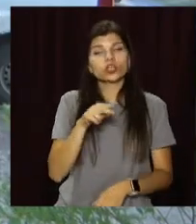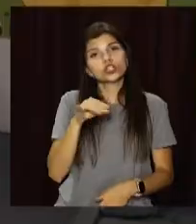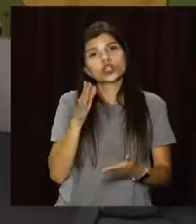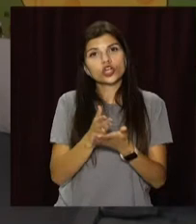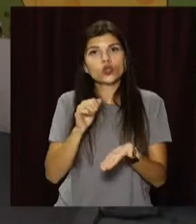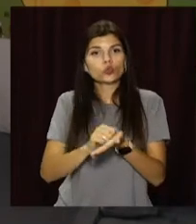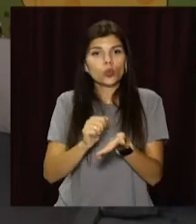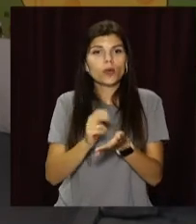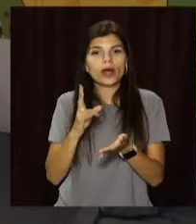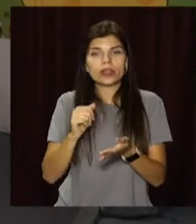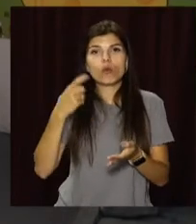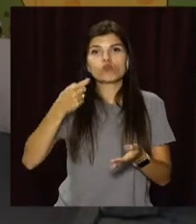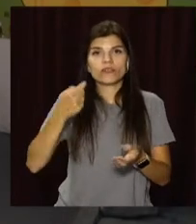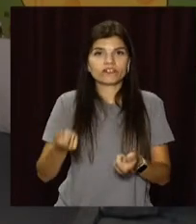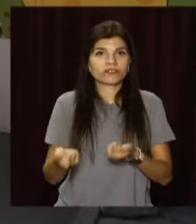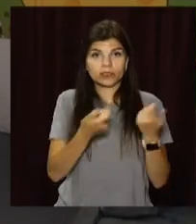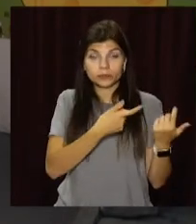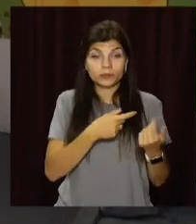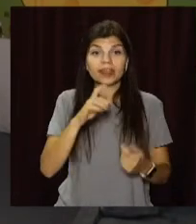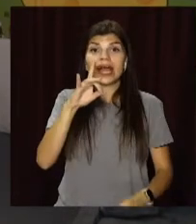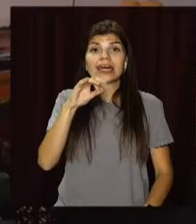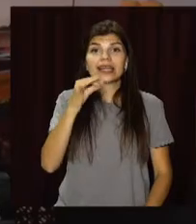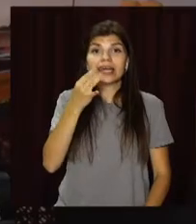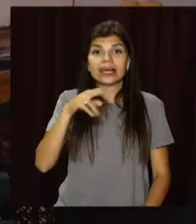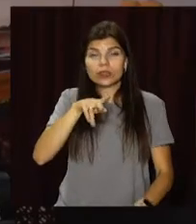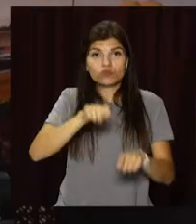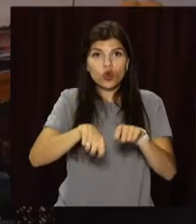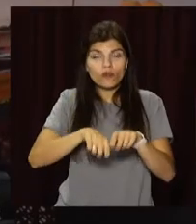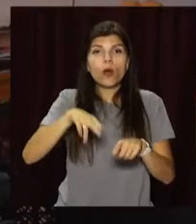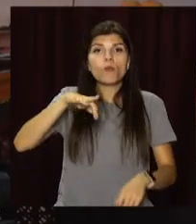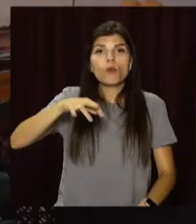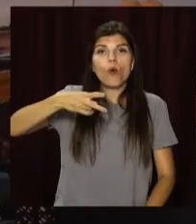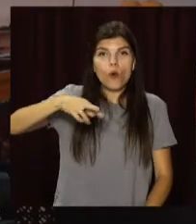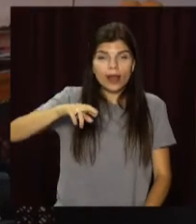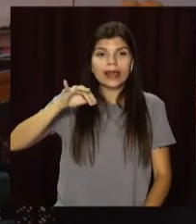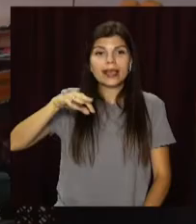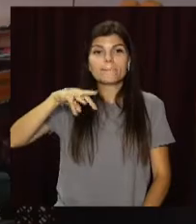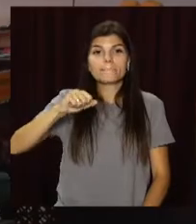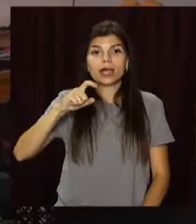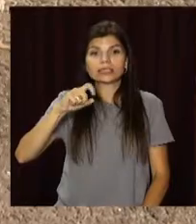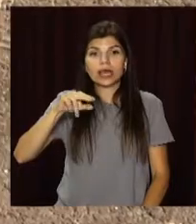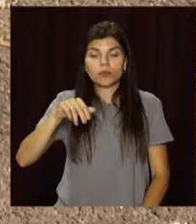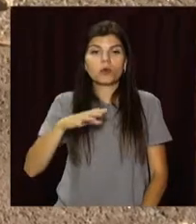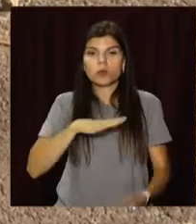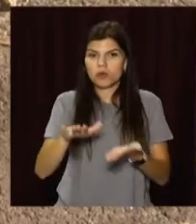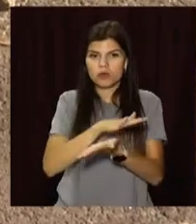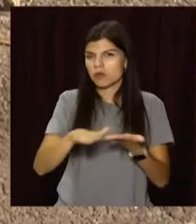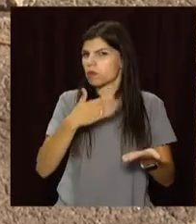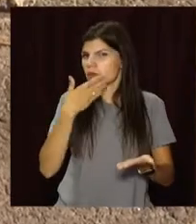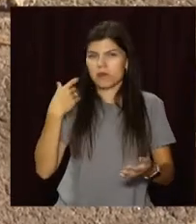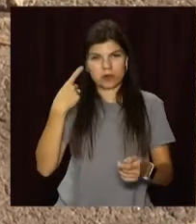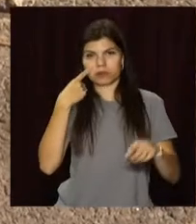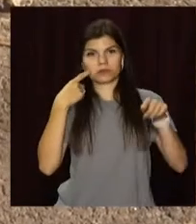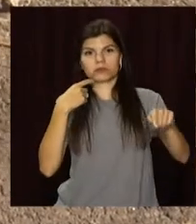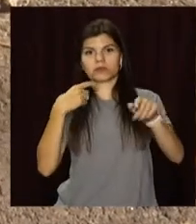мають документи на вивіз сміття. Зокрема, рейди провели на проспектах Поля та Мазепи. Не прибрано було за однією з